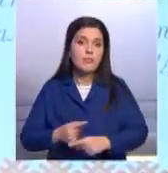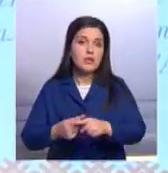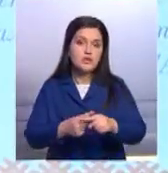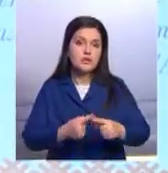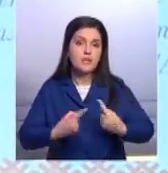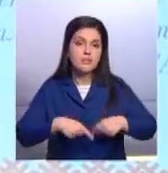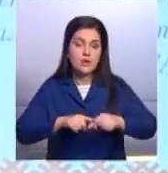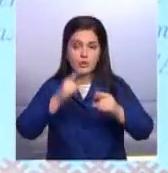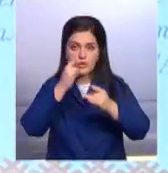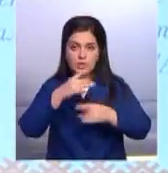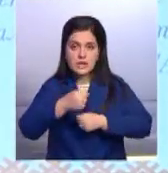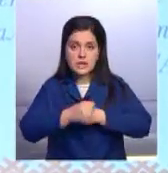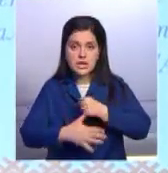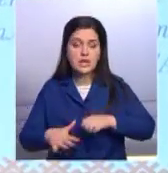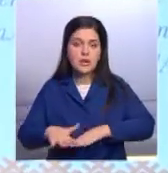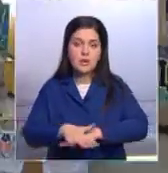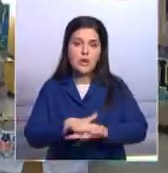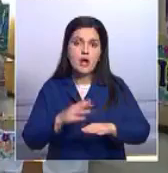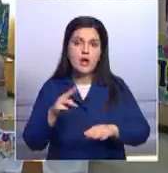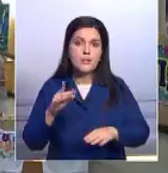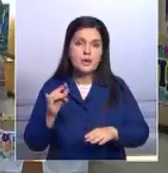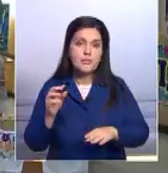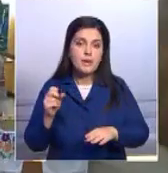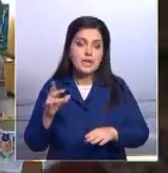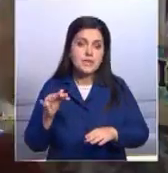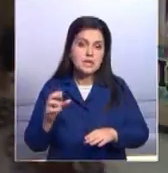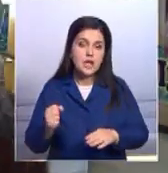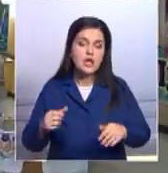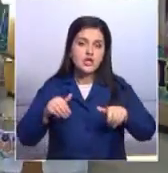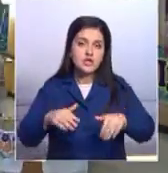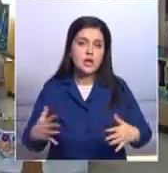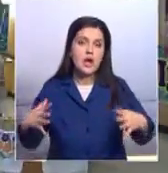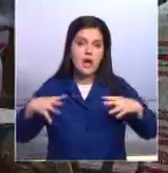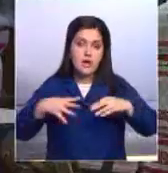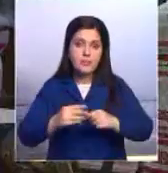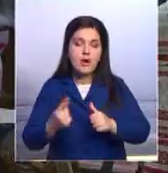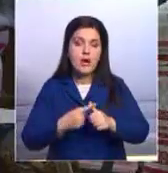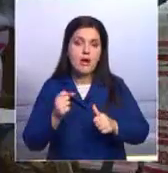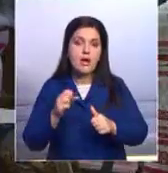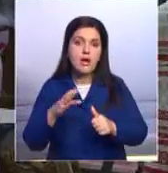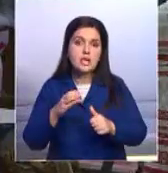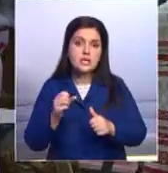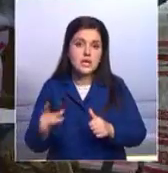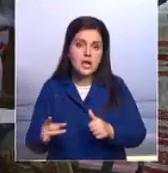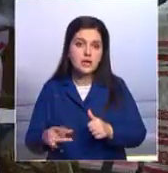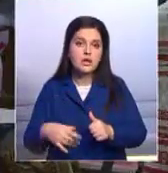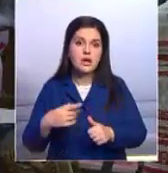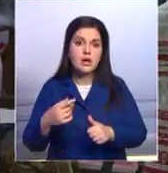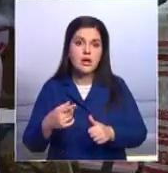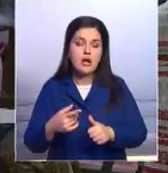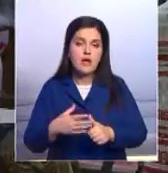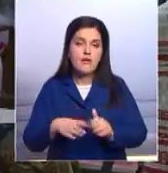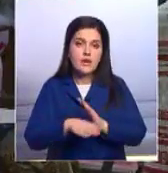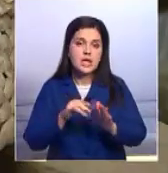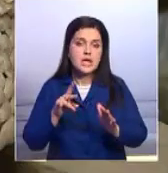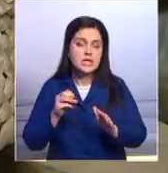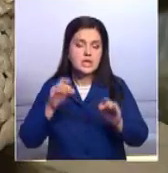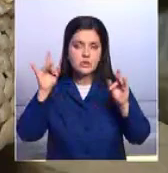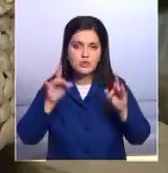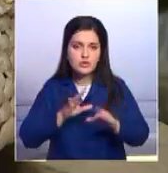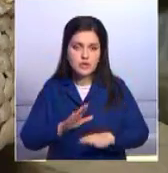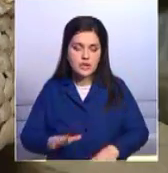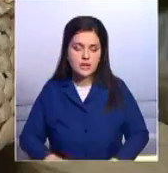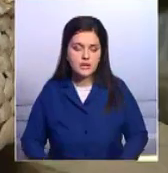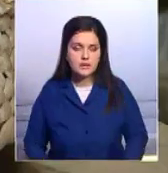году белорусская община и культурный центр народов Прибалтики решили объединиться. Название «АСАР» для новой общины нас выбрали